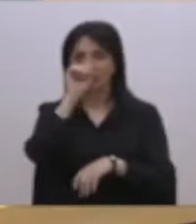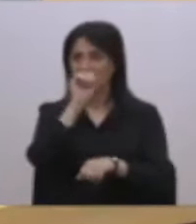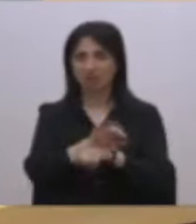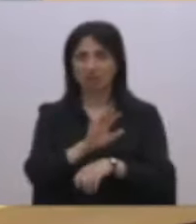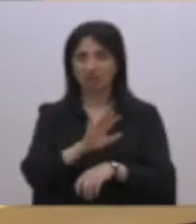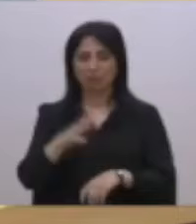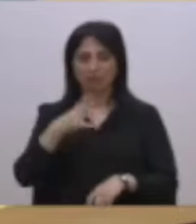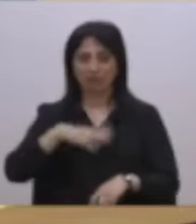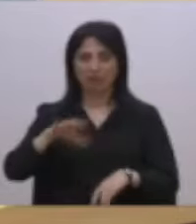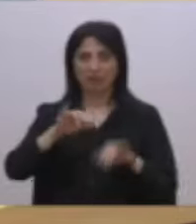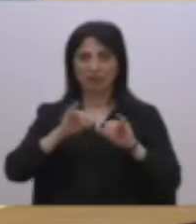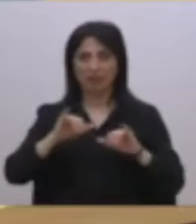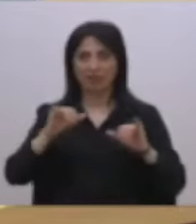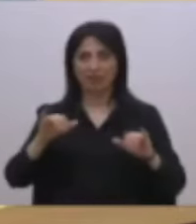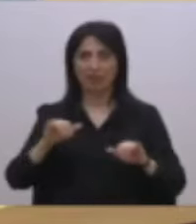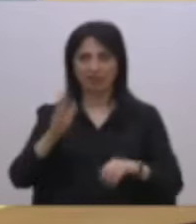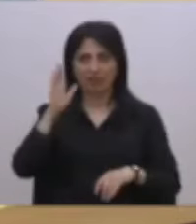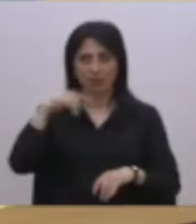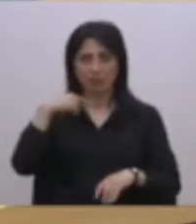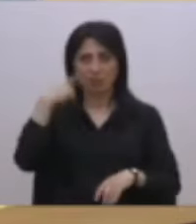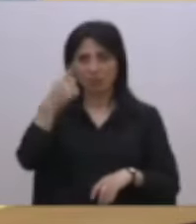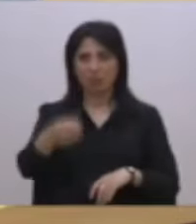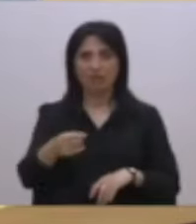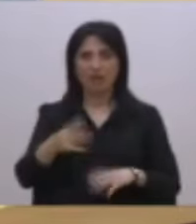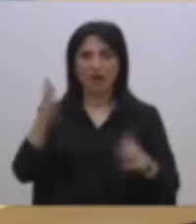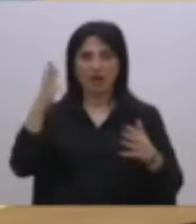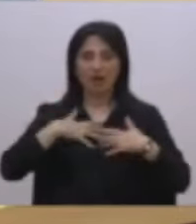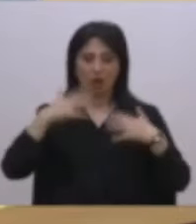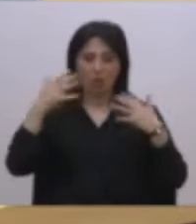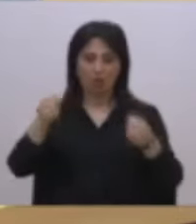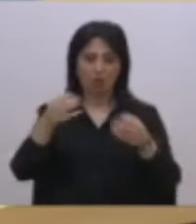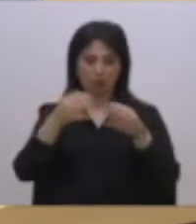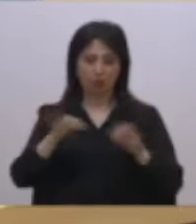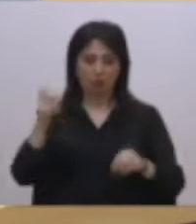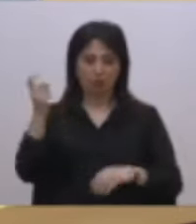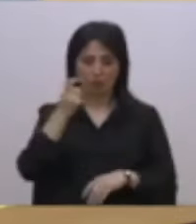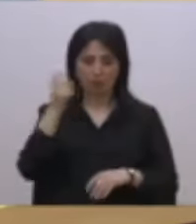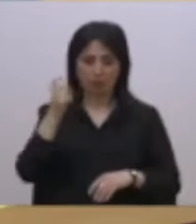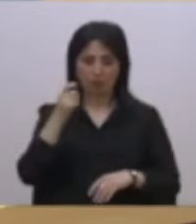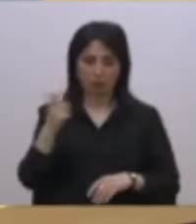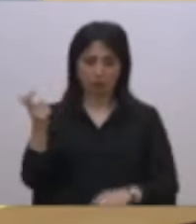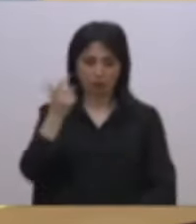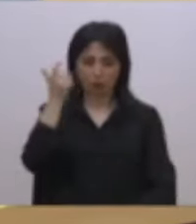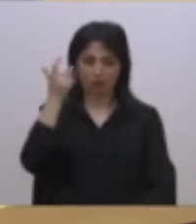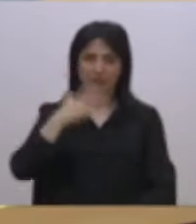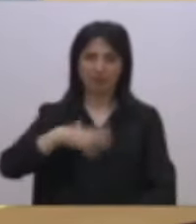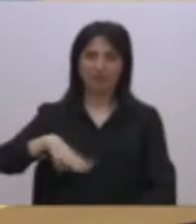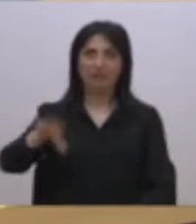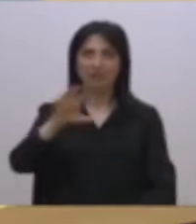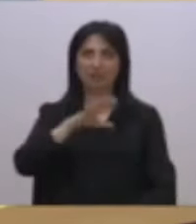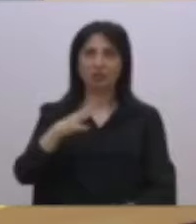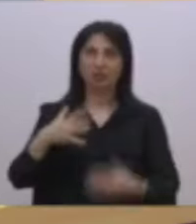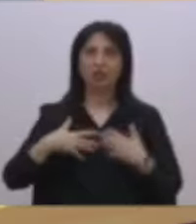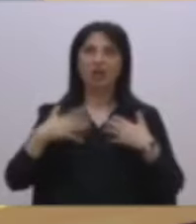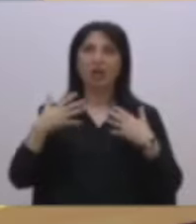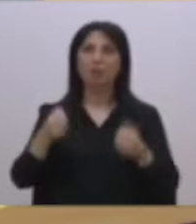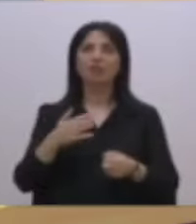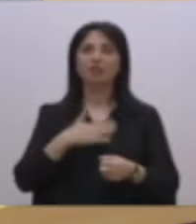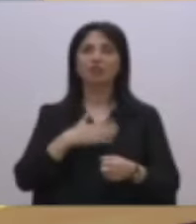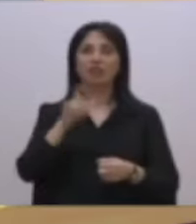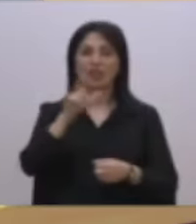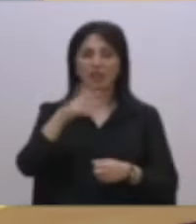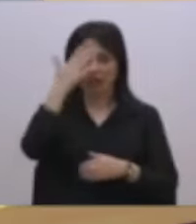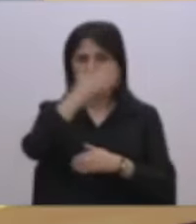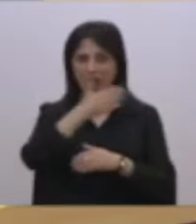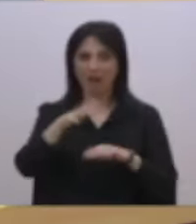ვერ შეაჩერებს ამ ქვეყნის განვითარებას და მომავალს. გაუმარჯოს დამოუკიდებელ სუვერენულ საქართველოს, გაუმარჯოს ჩვენ